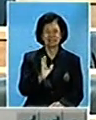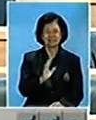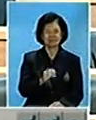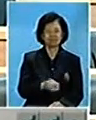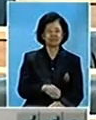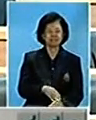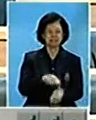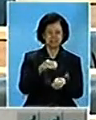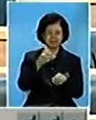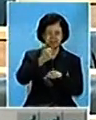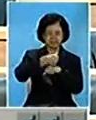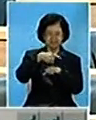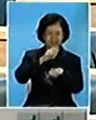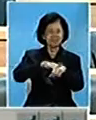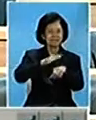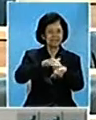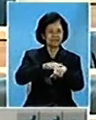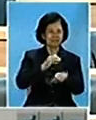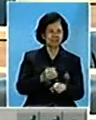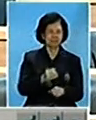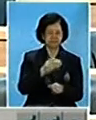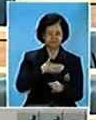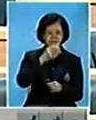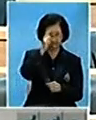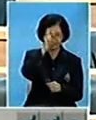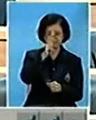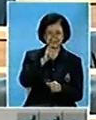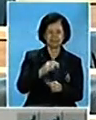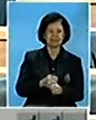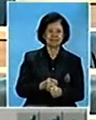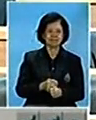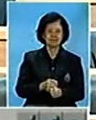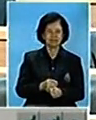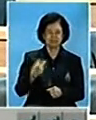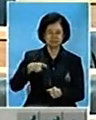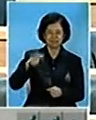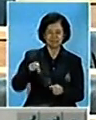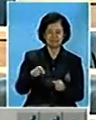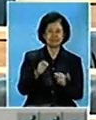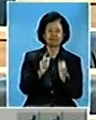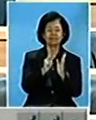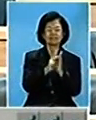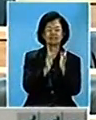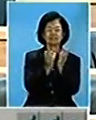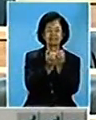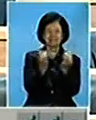งอย่างนั้นผมก็เคารพในท่านประธานศาลรัฐธรรมนูญนะครับด้วยความเคารพท่านอย่างที่ผมพูด